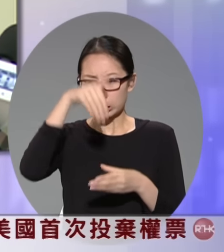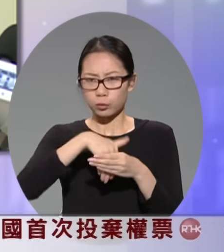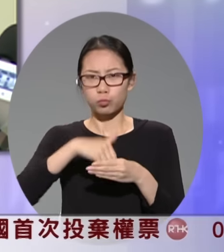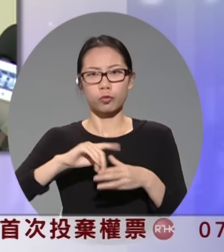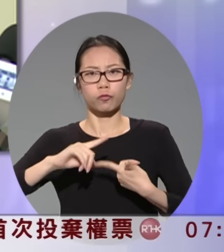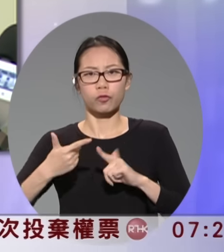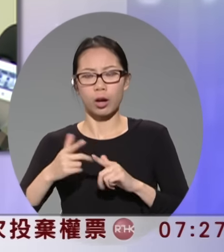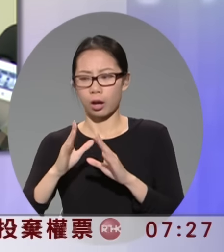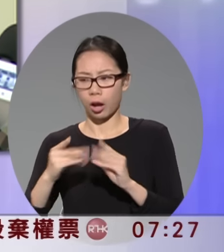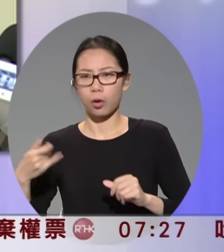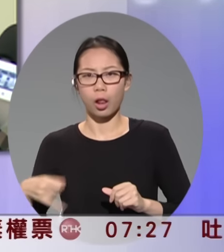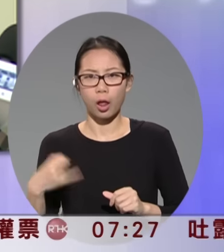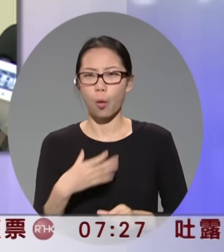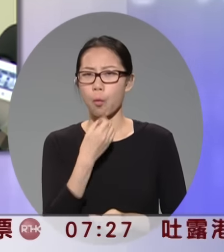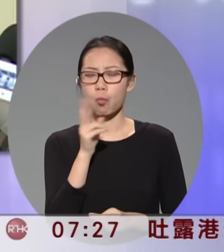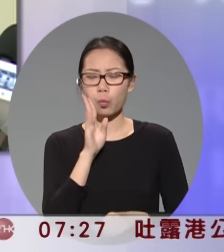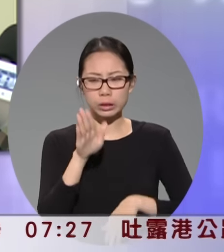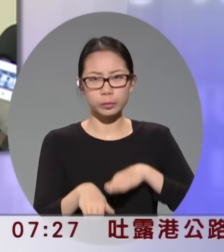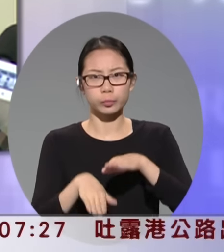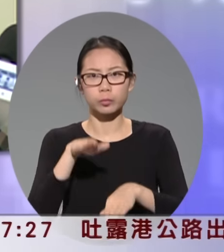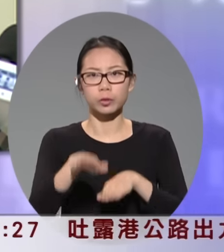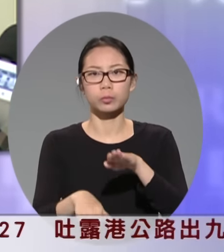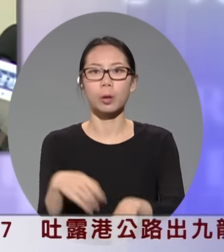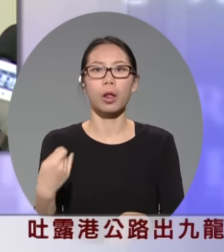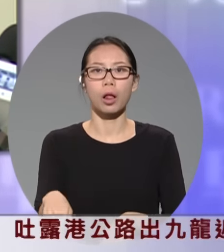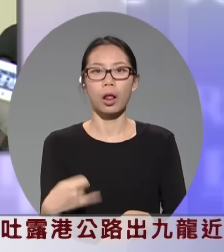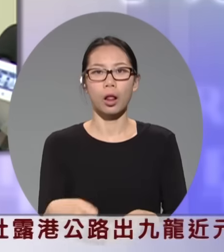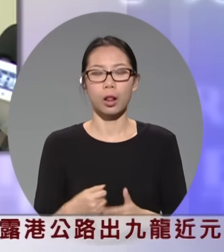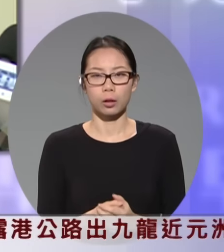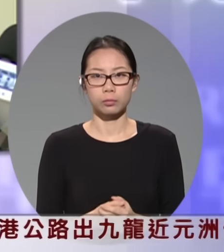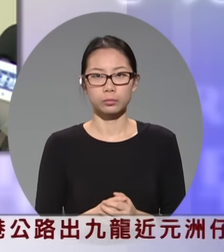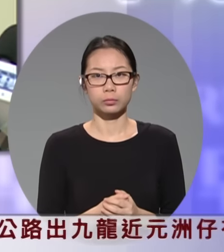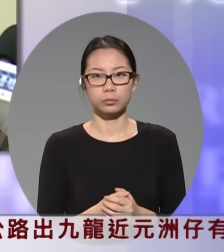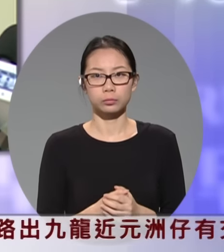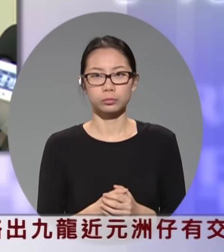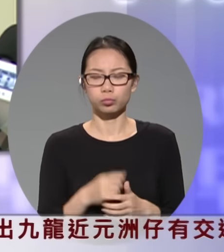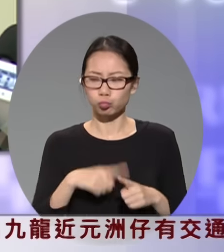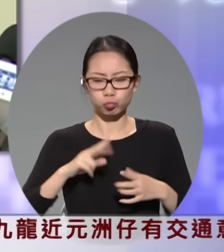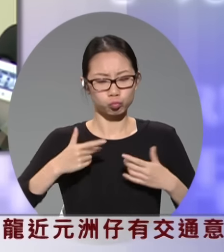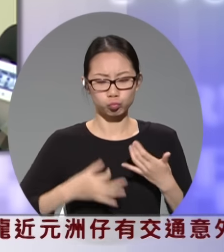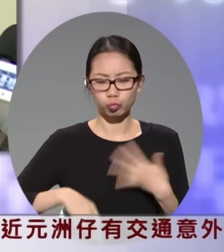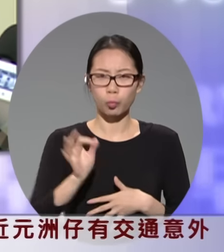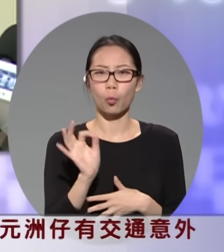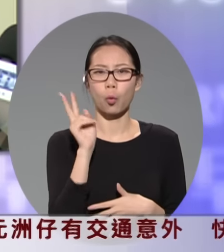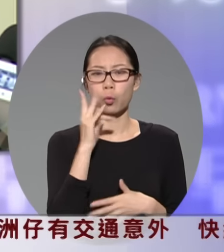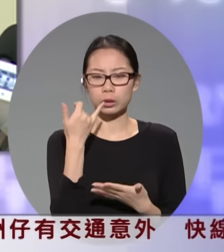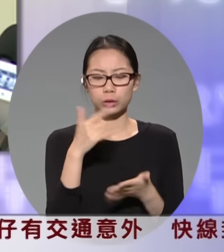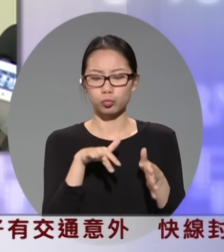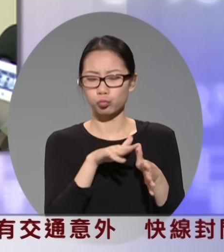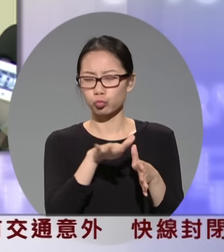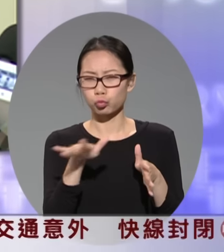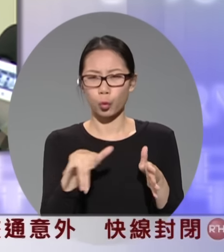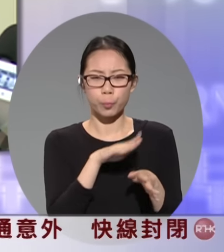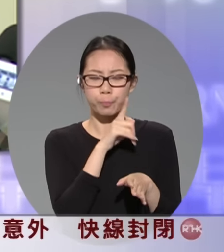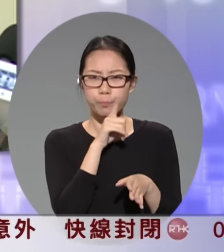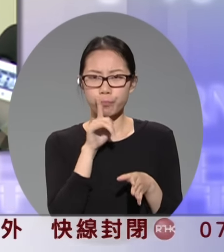原地踏步，永遠在政改方面是完全沒有進步，一潭死水，那